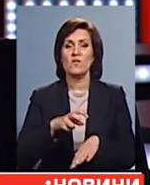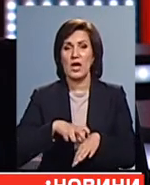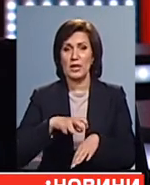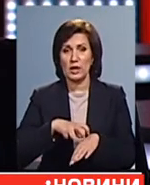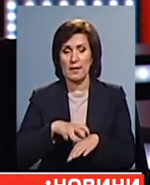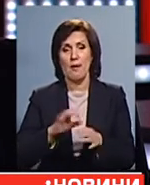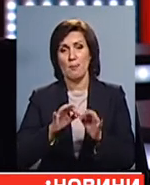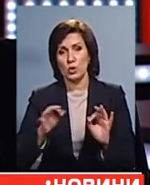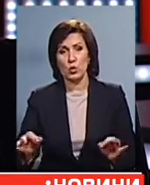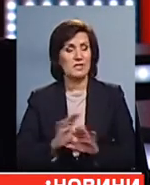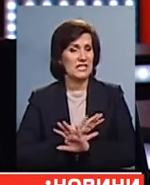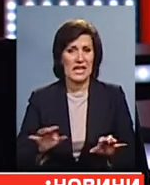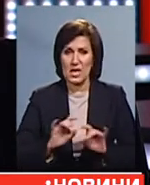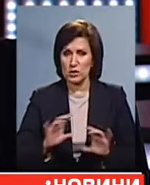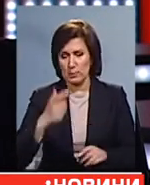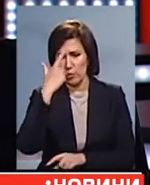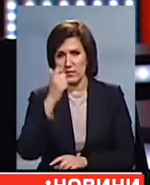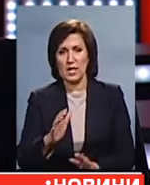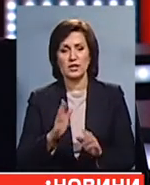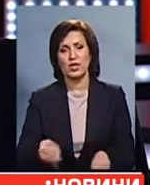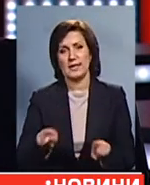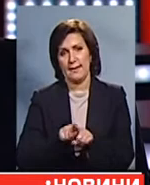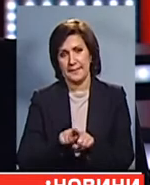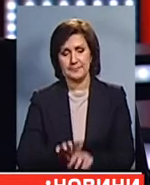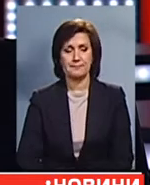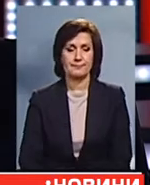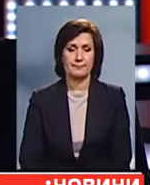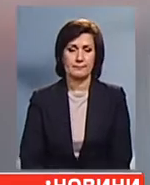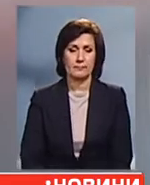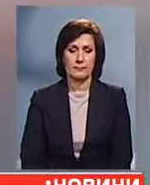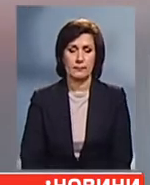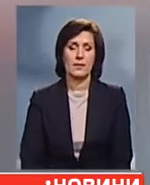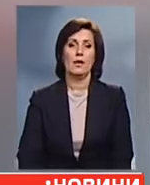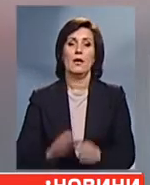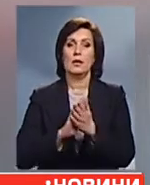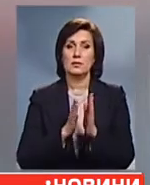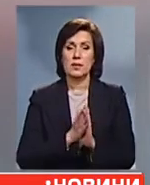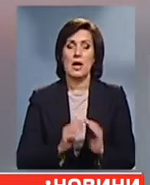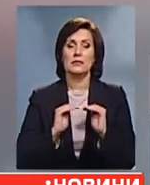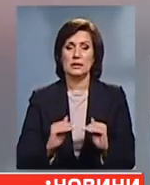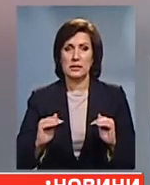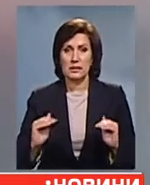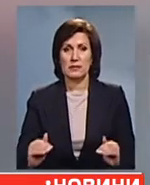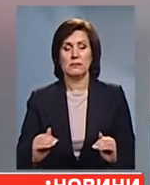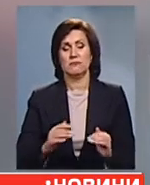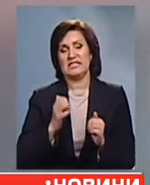Сутулін. Подробиць не розказав, повідомив лише таке. Стан дітей, скажімо так,